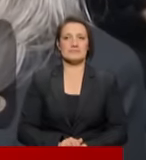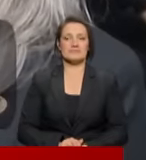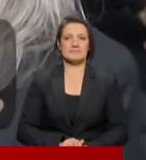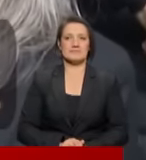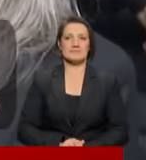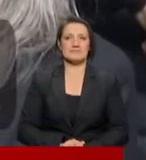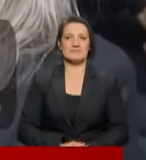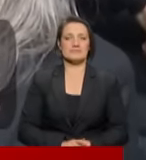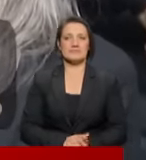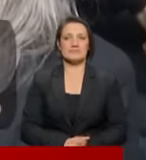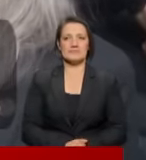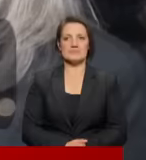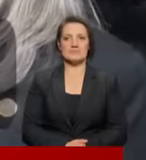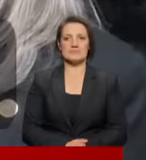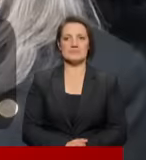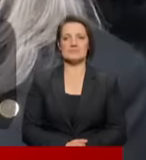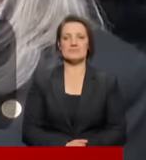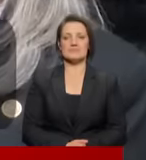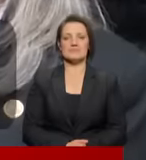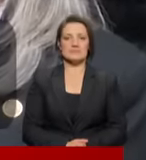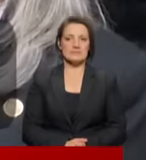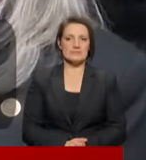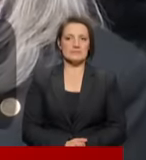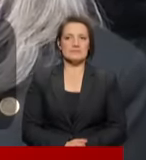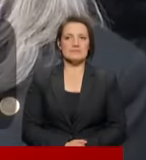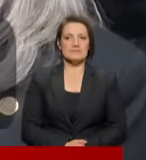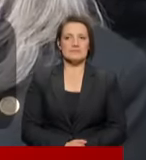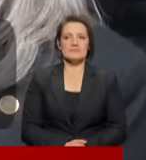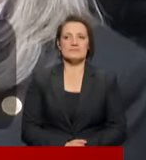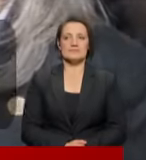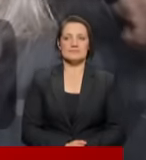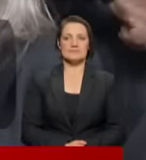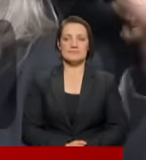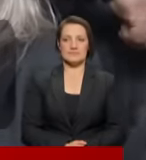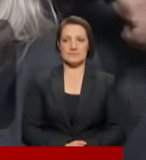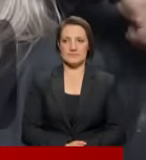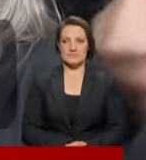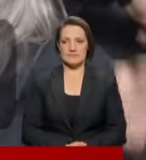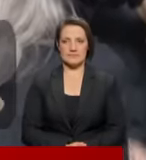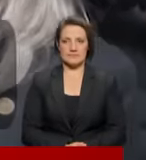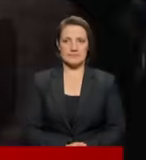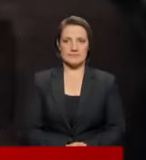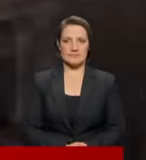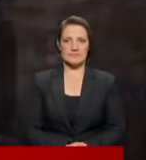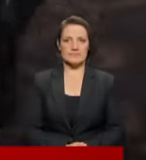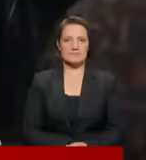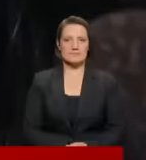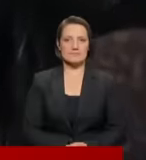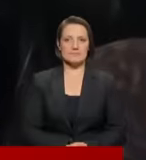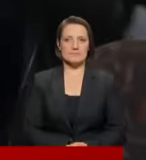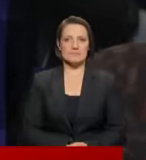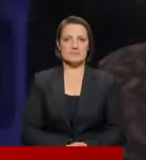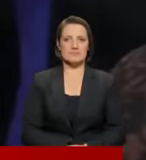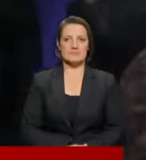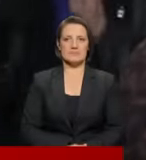kullanmaya hazır bir hemşerileriyim. Biz insanları partisinden dolayı ayırt edenlerden olmadık. Oğlum